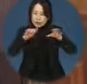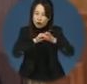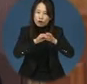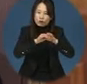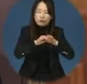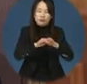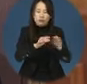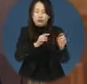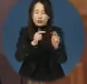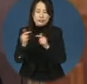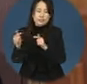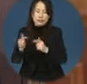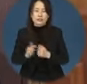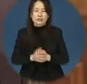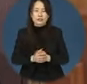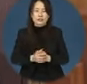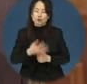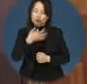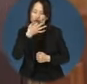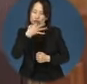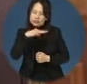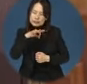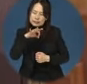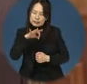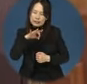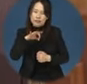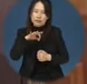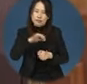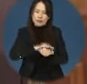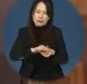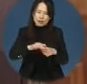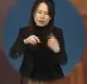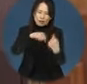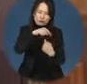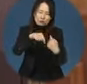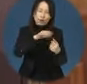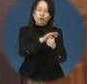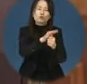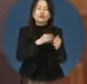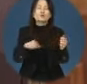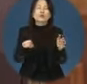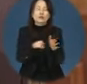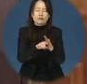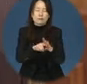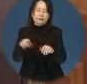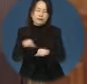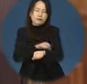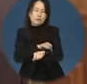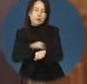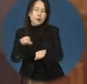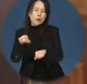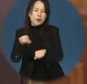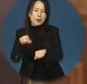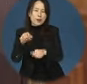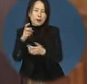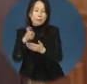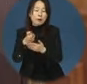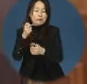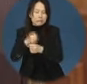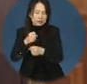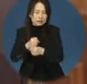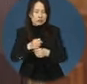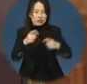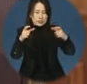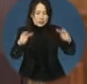효율적으로 또는 효과적으로 잘 못 하는 것 등에 대해서는 특미 를 만들어서 그 지역 많은 좀 더